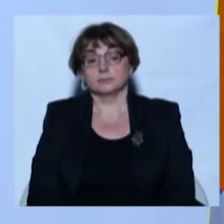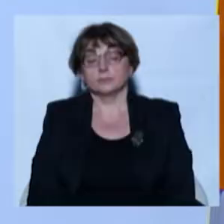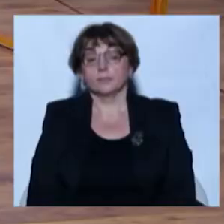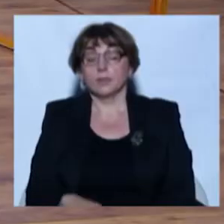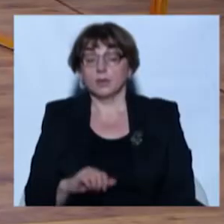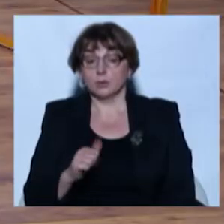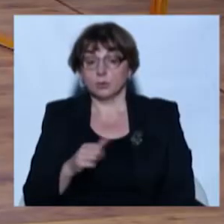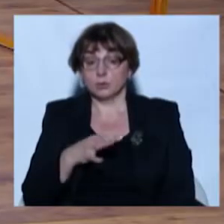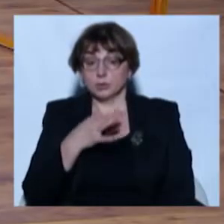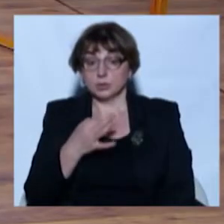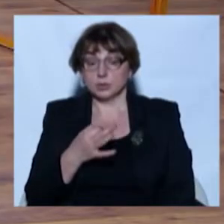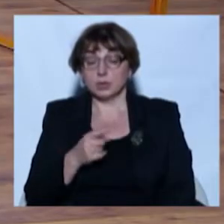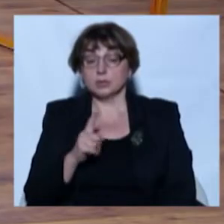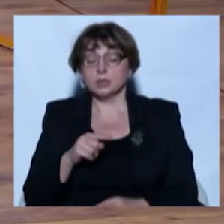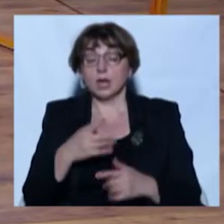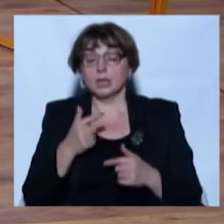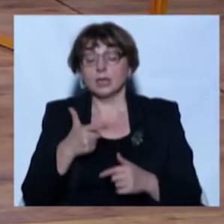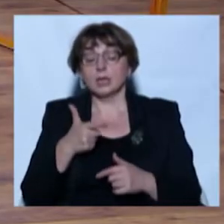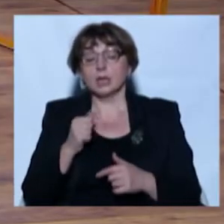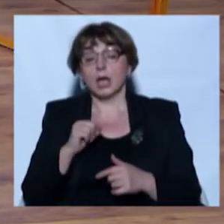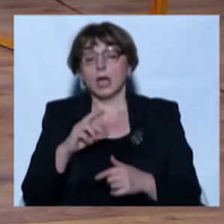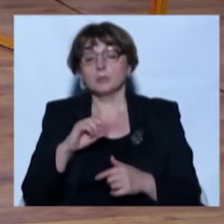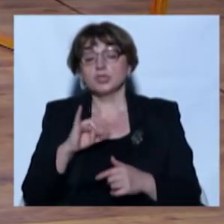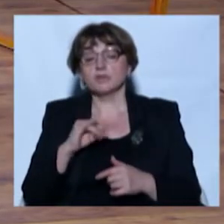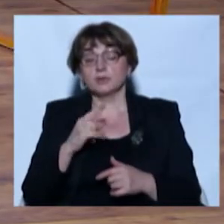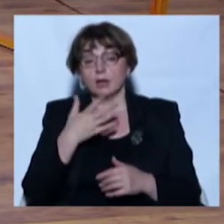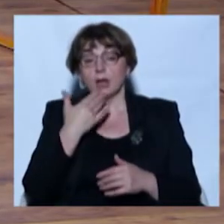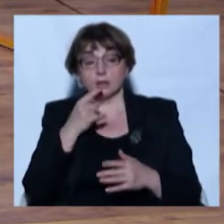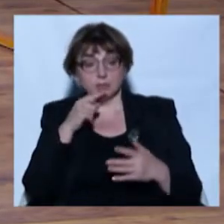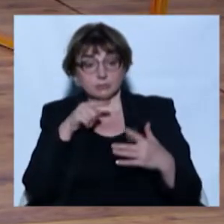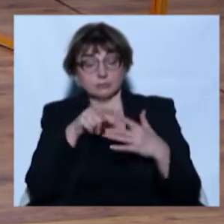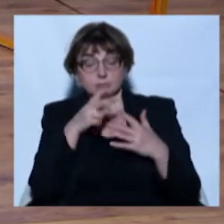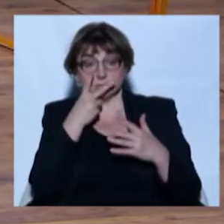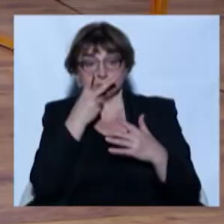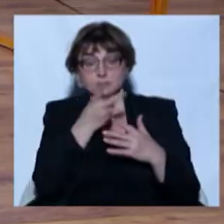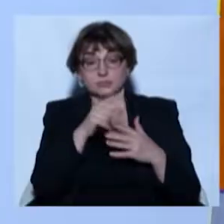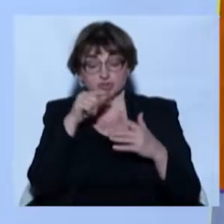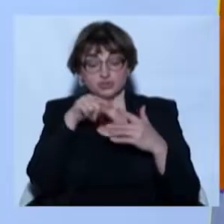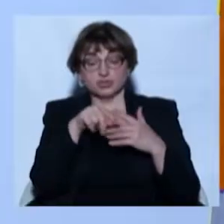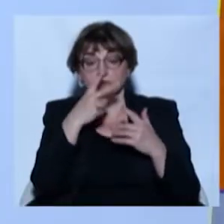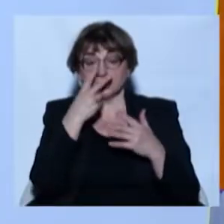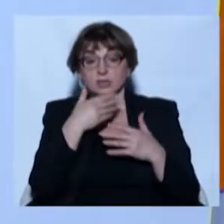როგორც ვთქვით, ის არის გამჭვირვალე და ესეც დავწეროთ, რომ არის გამჭვირვალე.